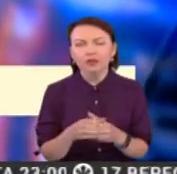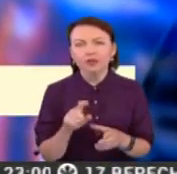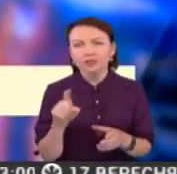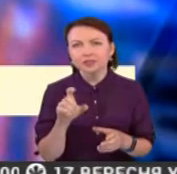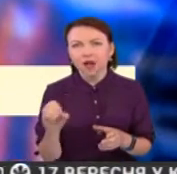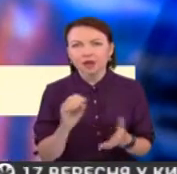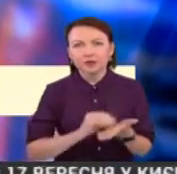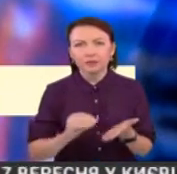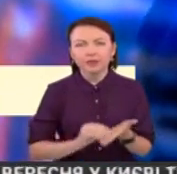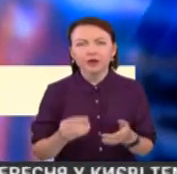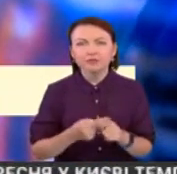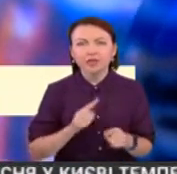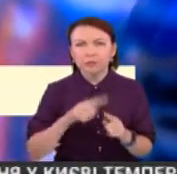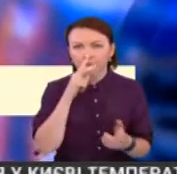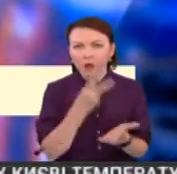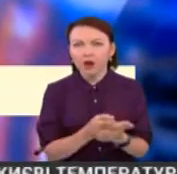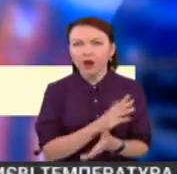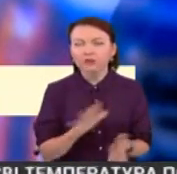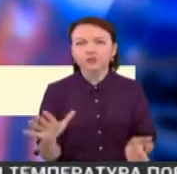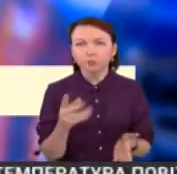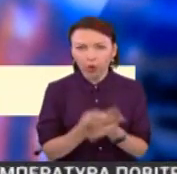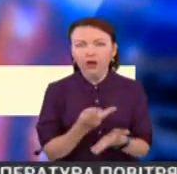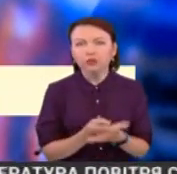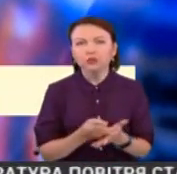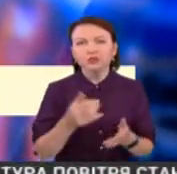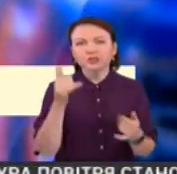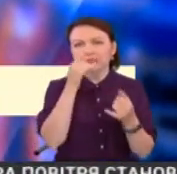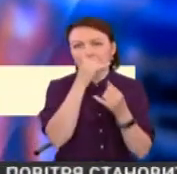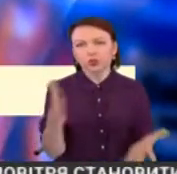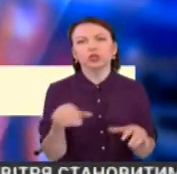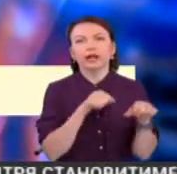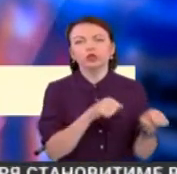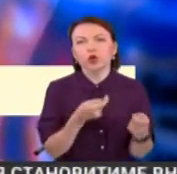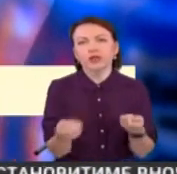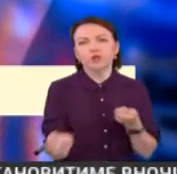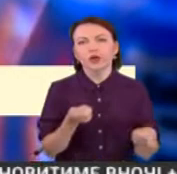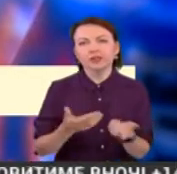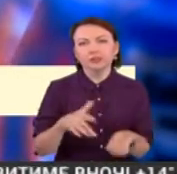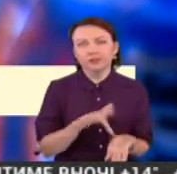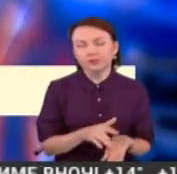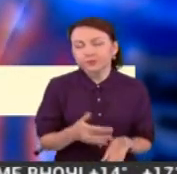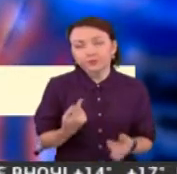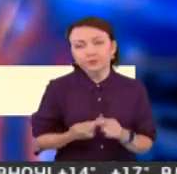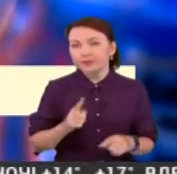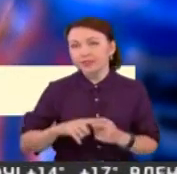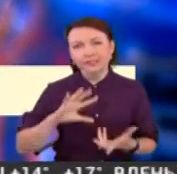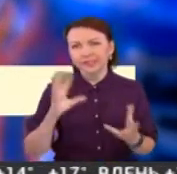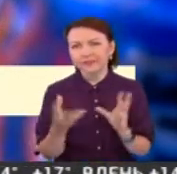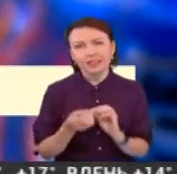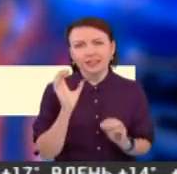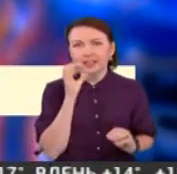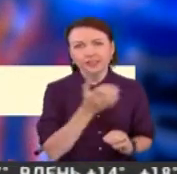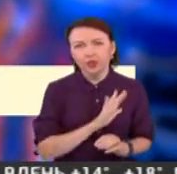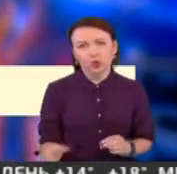це показує неспроможність Кличка керувати містом. Це все